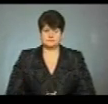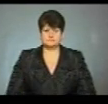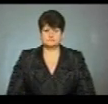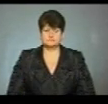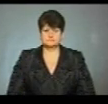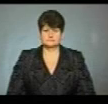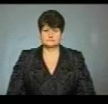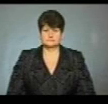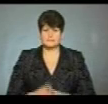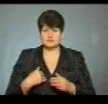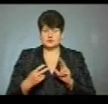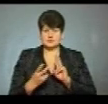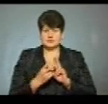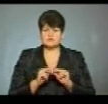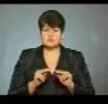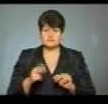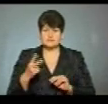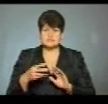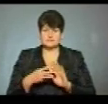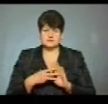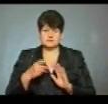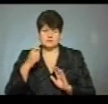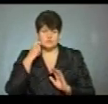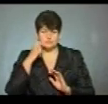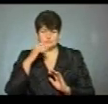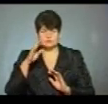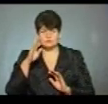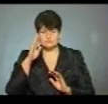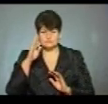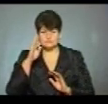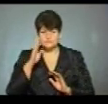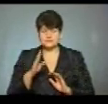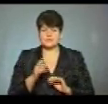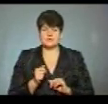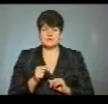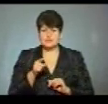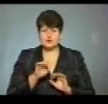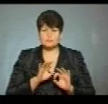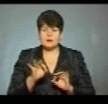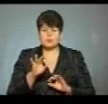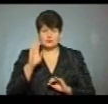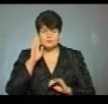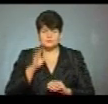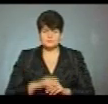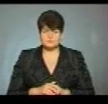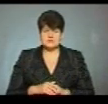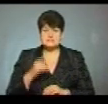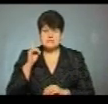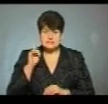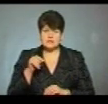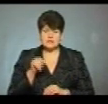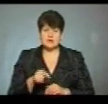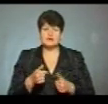коментують. Ми зустріли вчительку 28-річного загиблого Наталію Гулу. Вона розповіла про чоловіка. Знала я